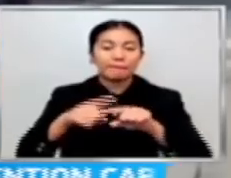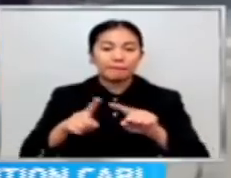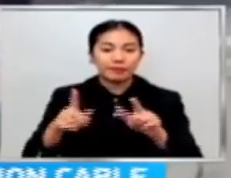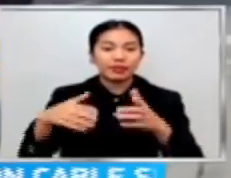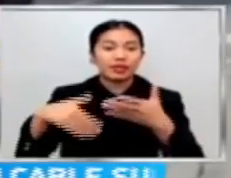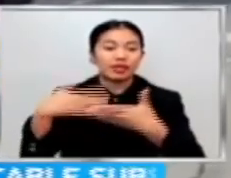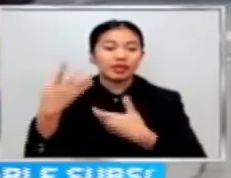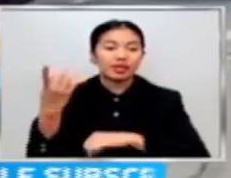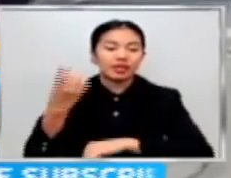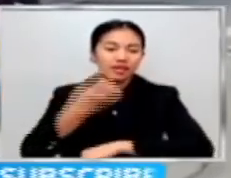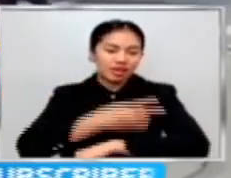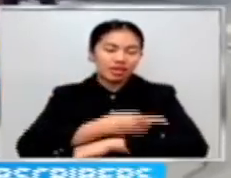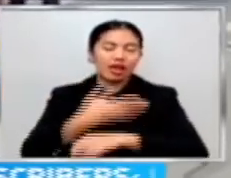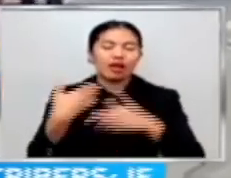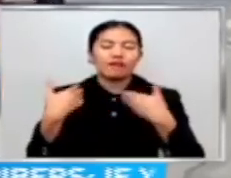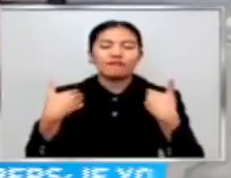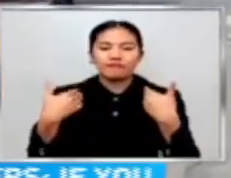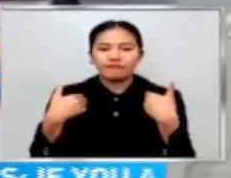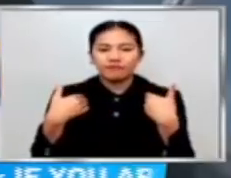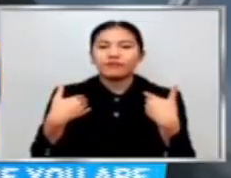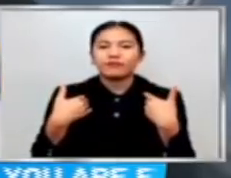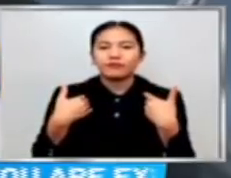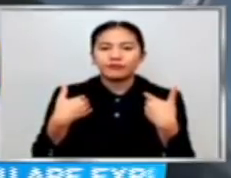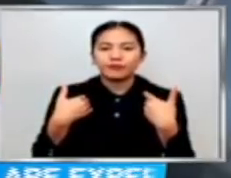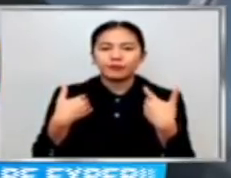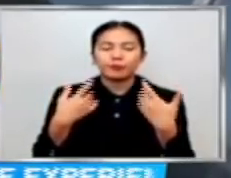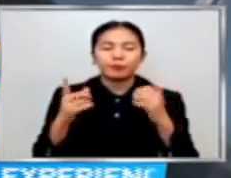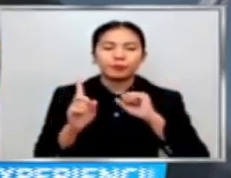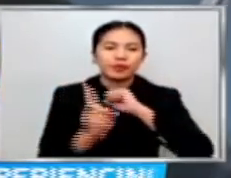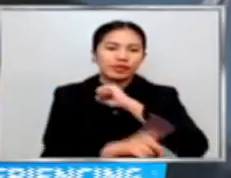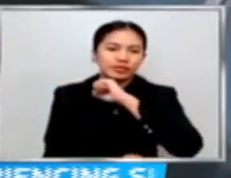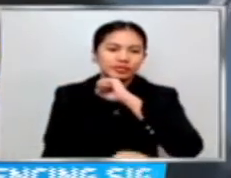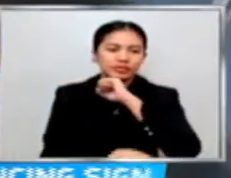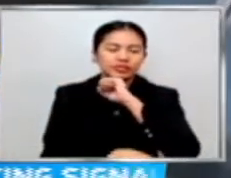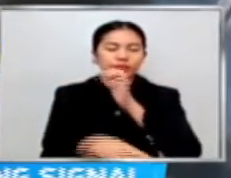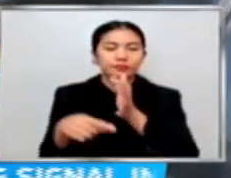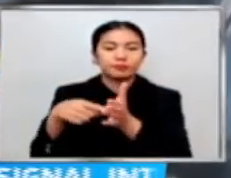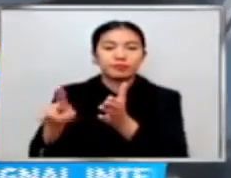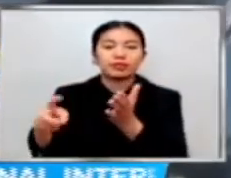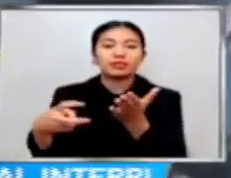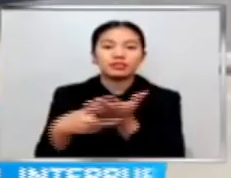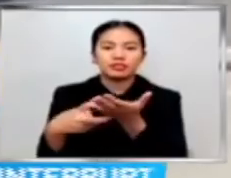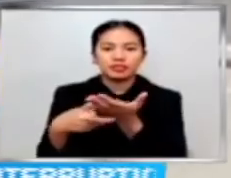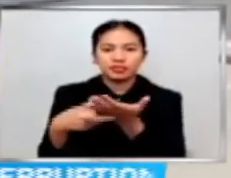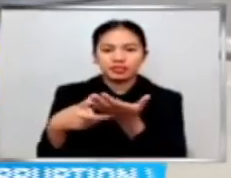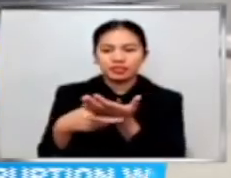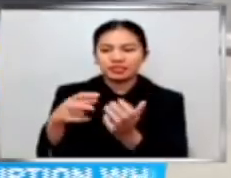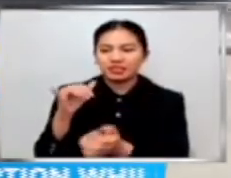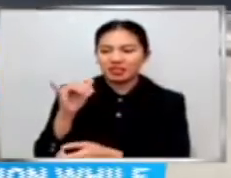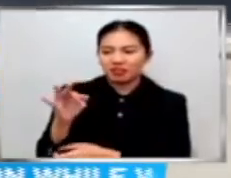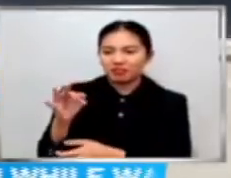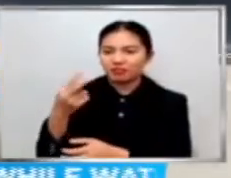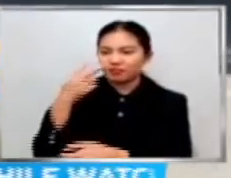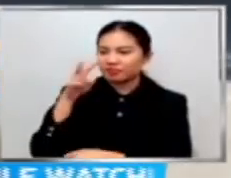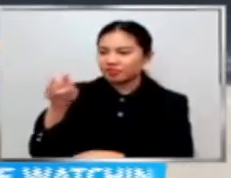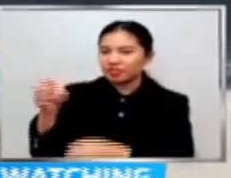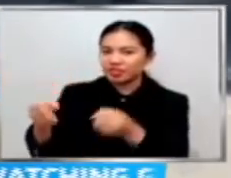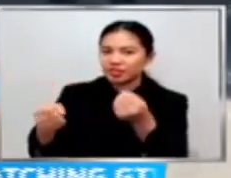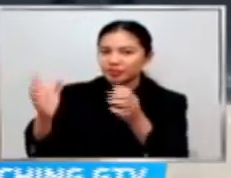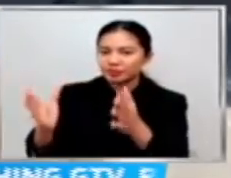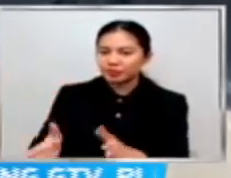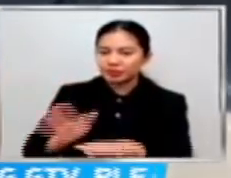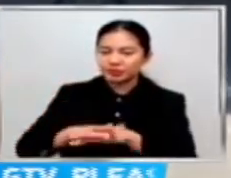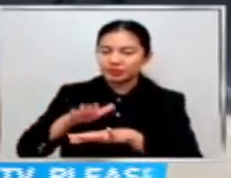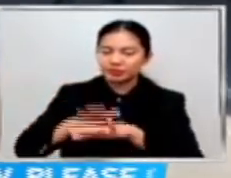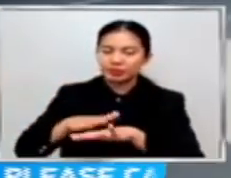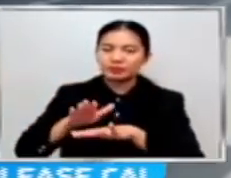raw itong mga driver na kanilang masisita sa susunod nilang operasyon na Chino. Maraming salamat, Alan Gatos